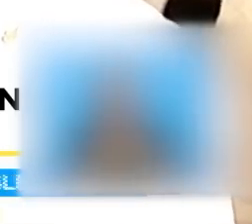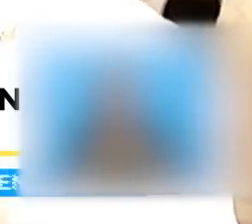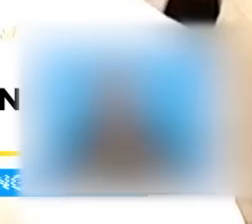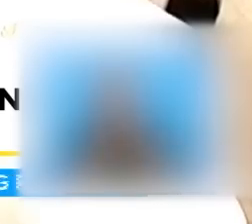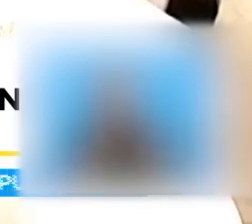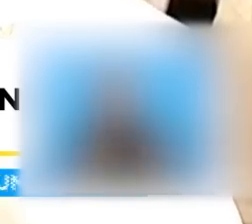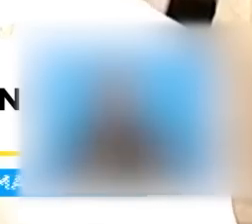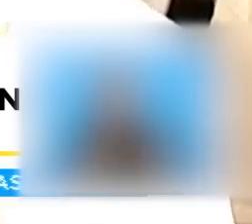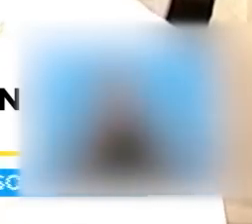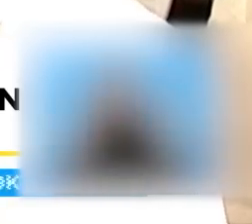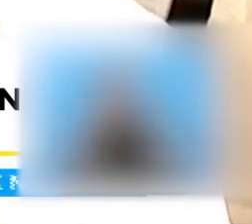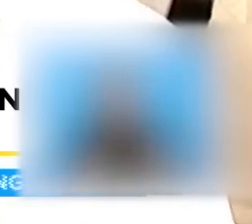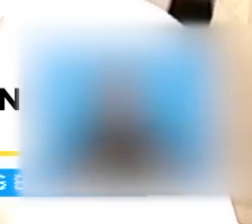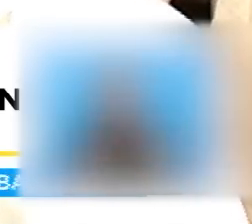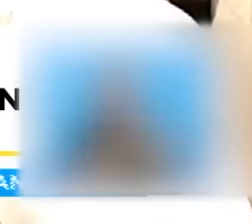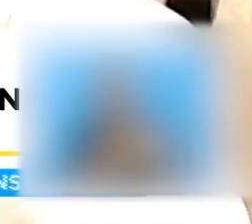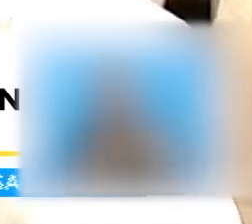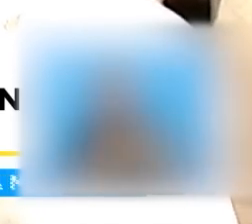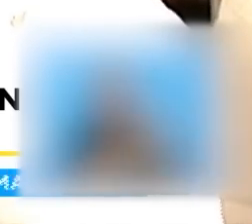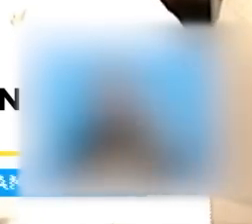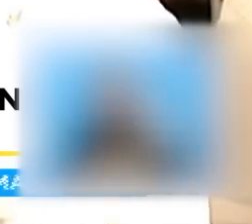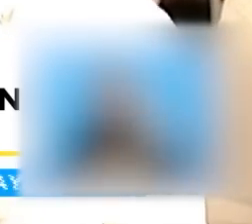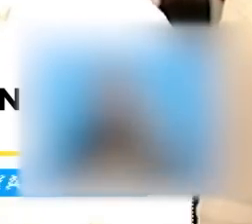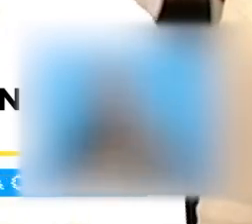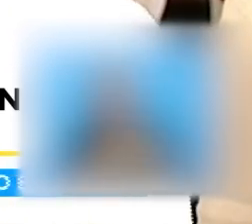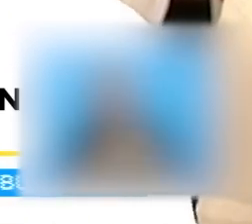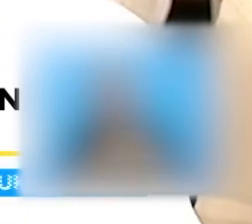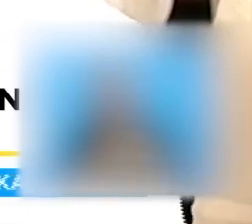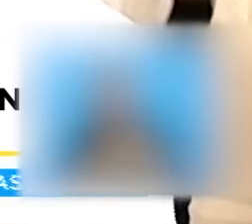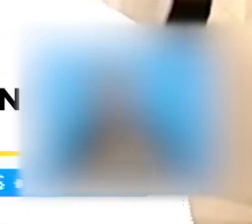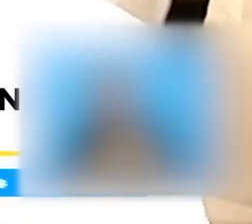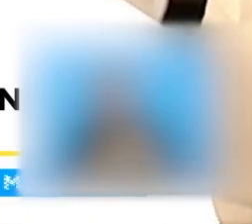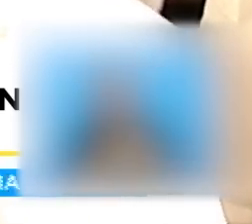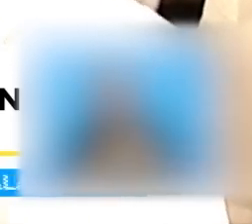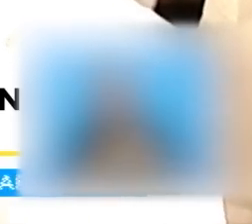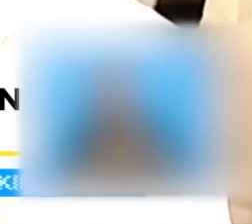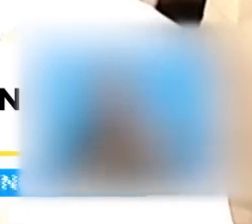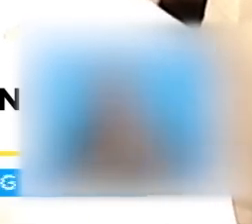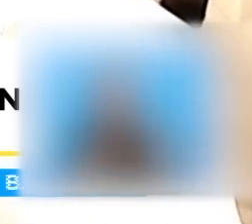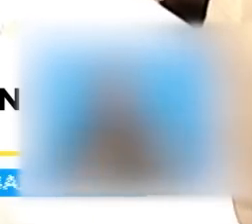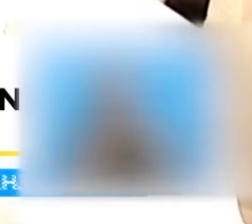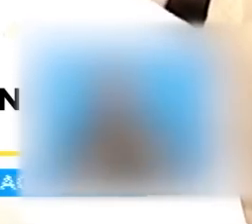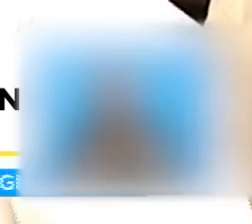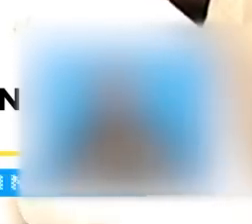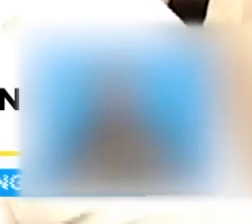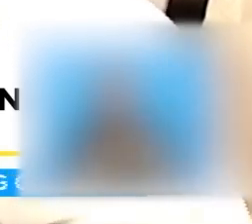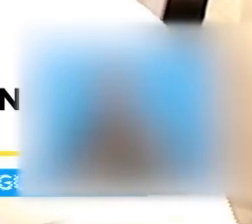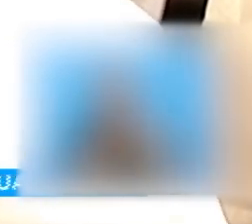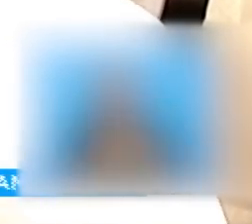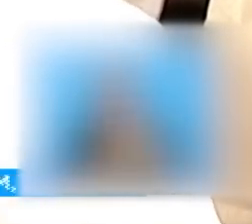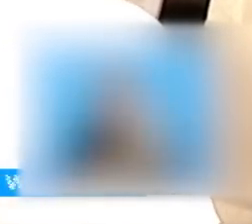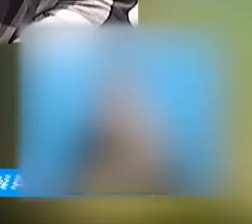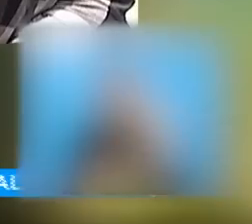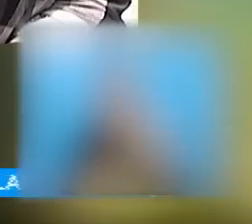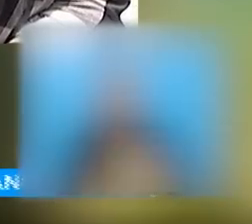to take the decision of the Kuwaiti government to no longer issue new visas.